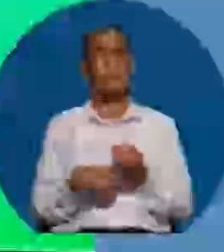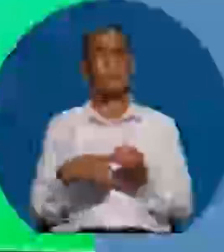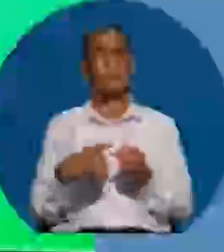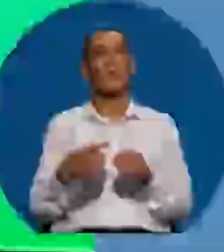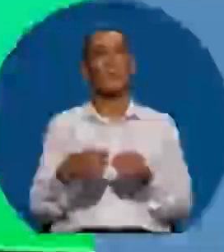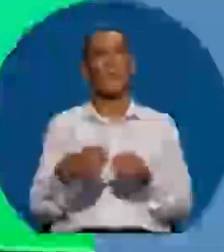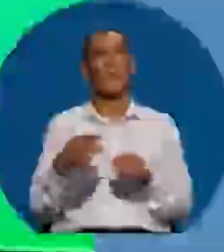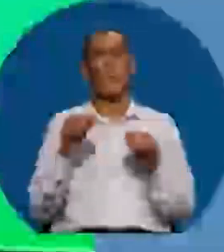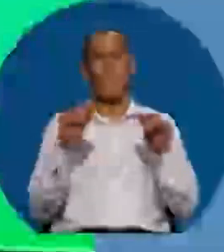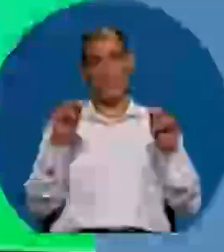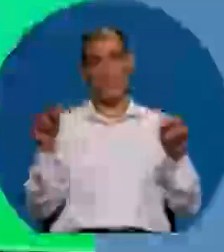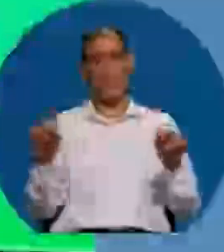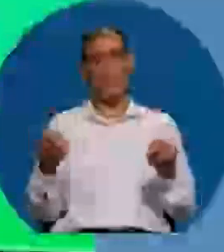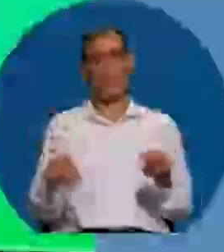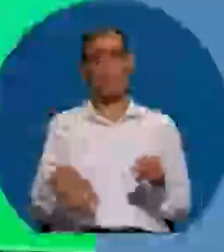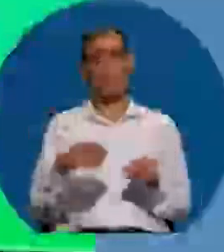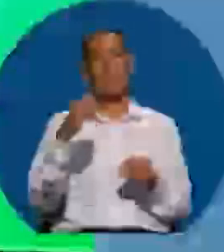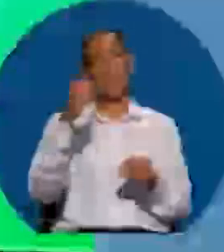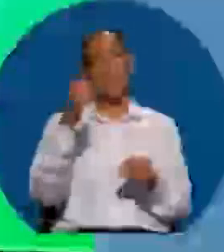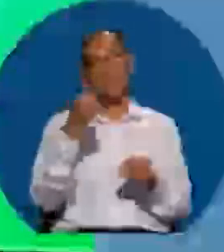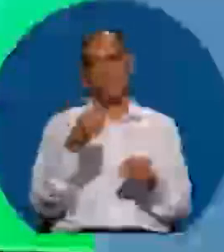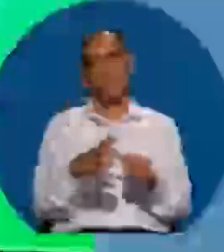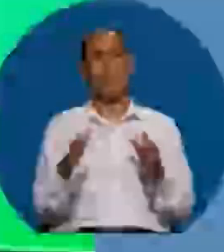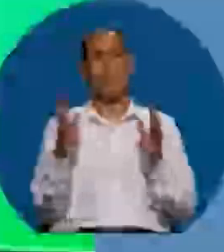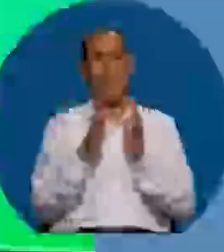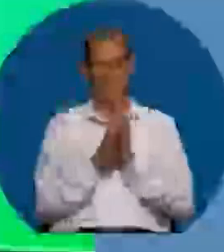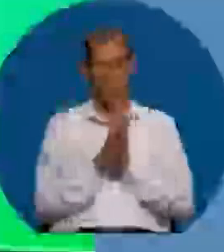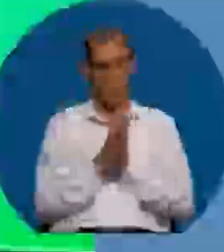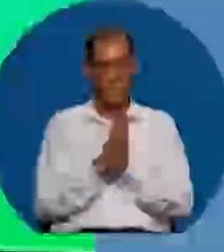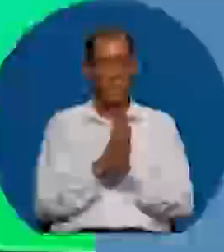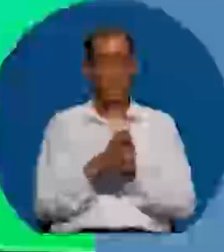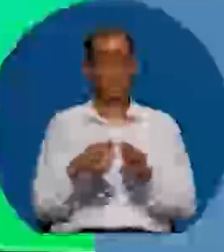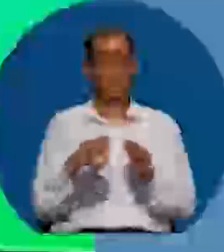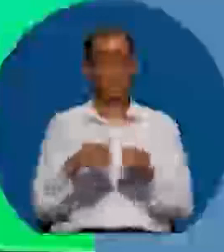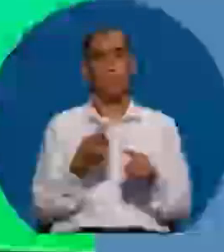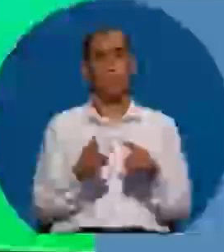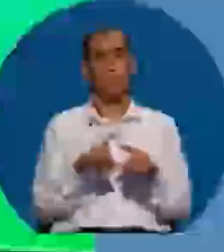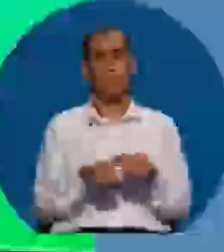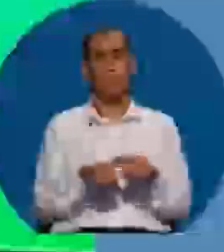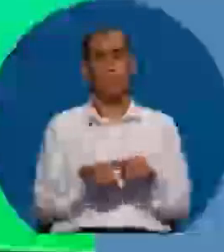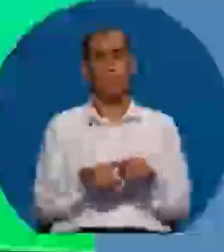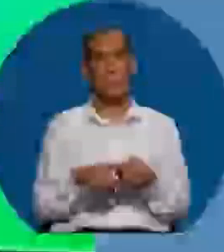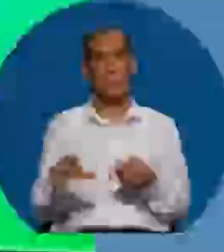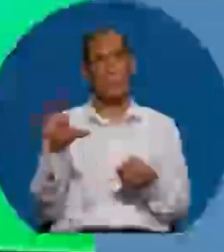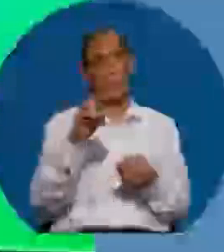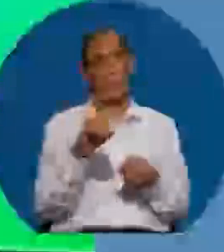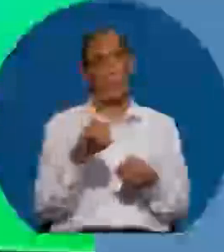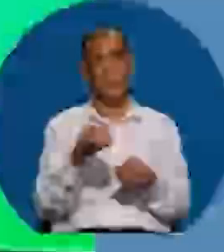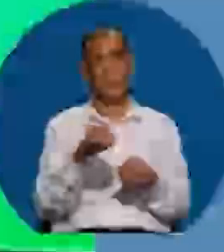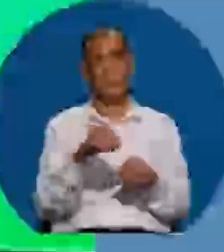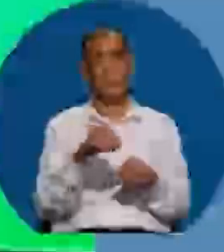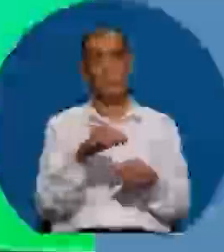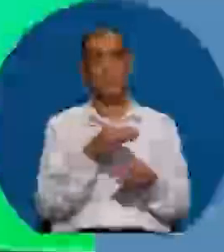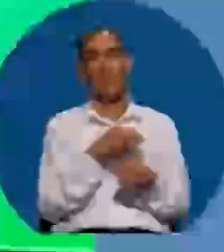инсан, оған өмір бойы тәжім етсенде арзейді, һәм ол сіздер үшін барлы уақытта жан күйер, ата